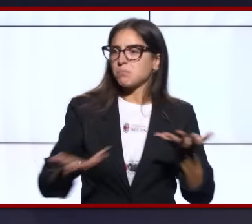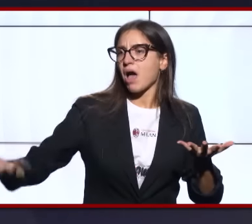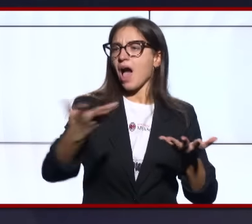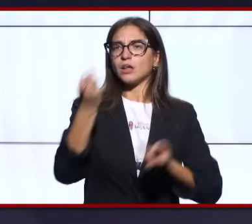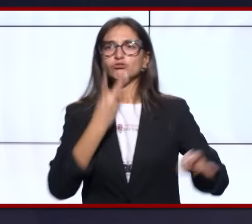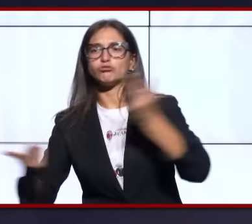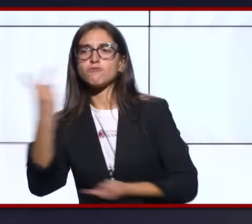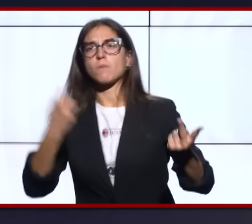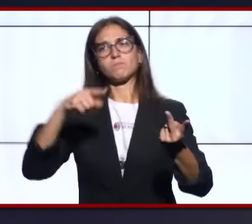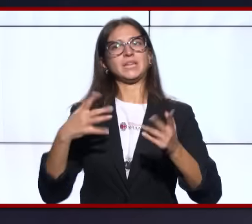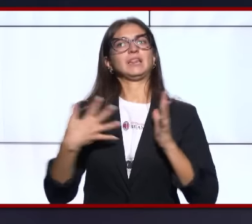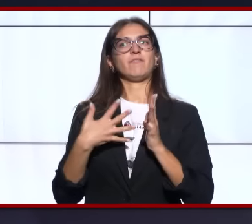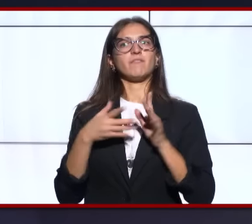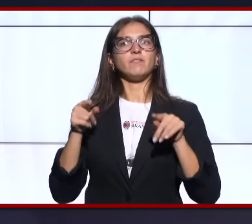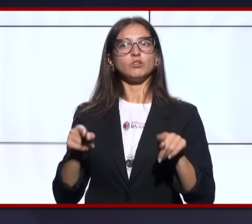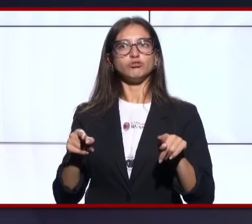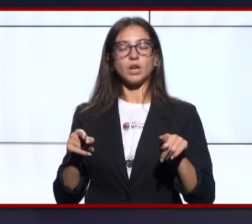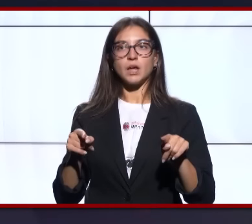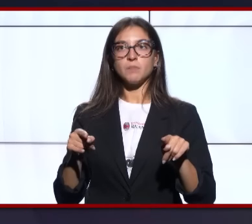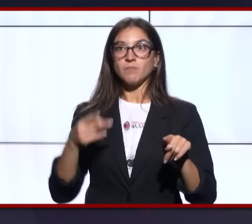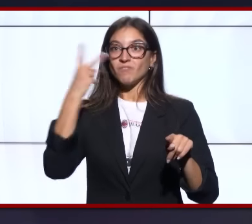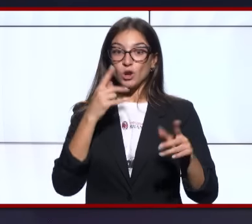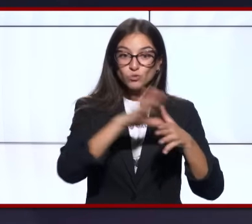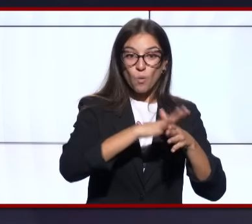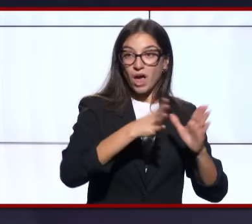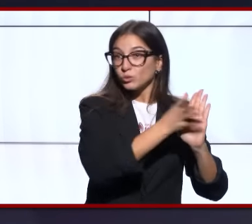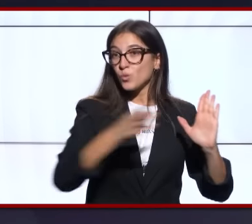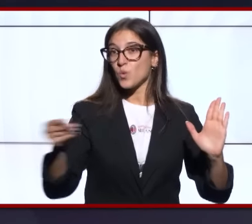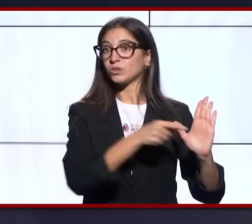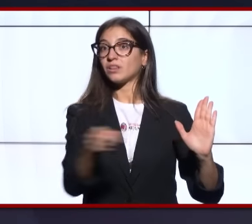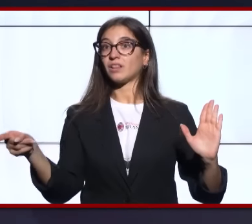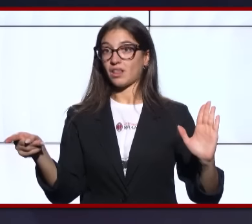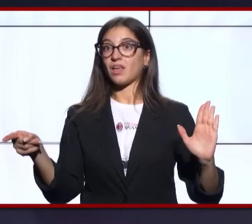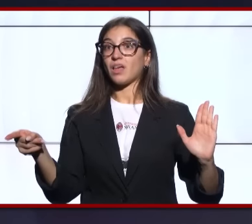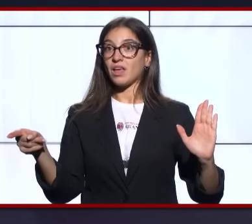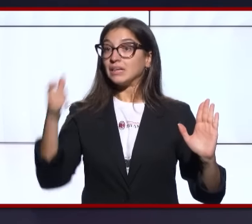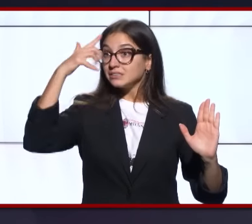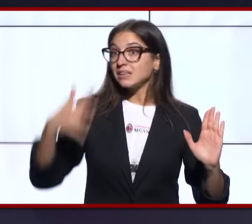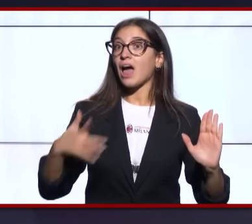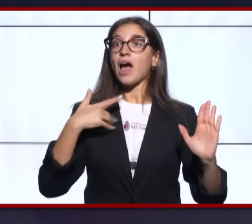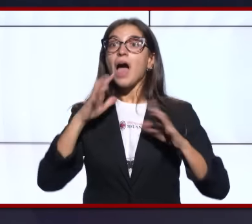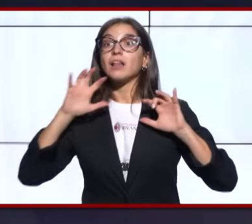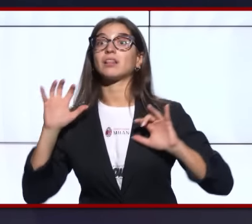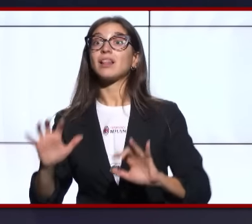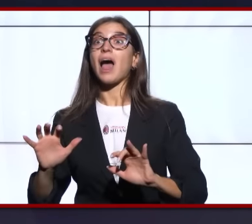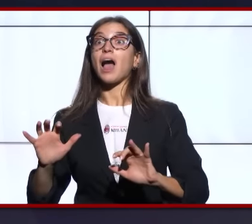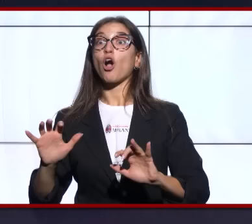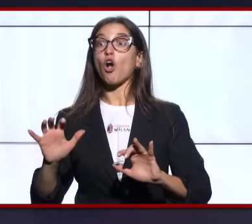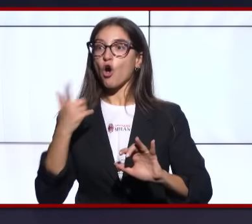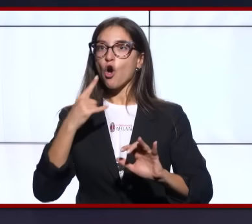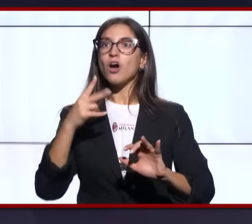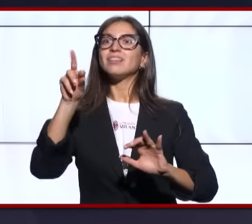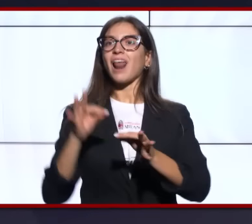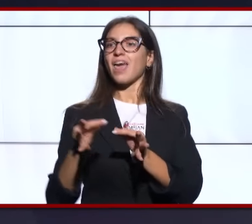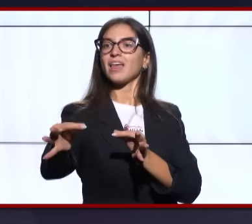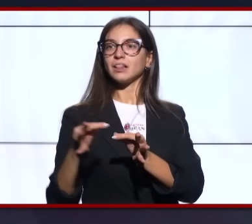vede non sono tutte le squadre che ehm sanno attaccare inli ultimi 30 Met quando